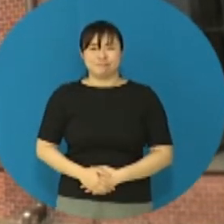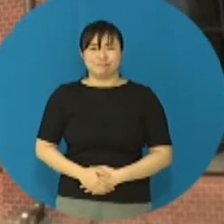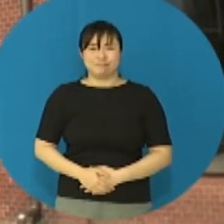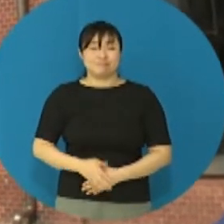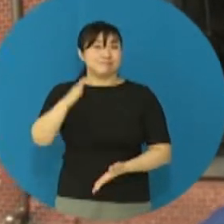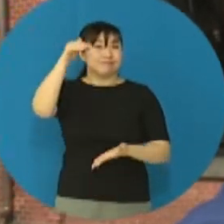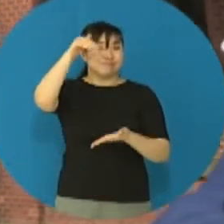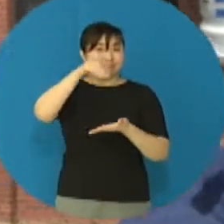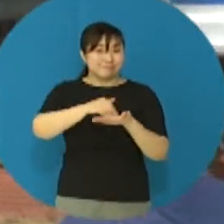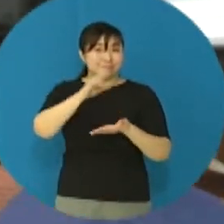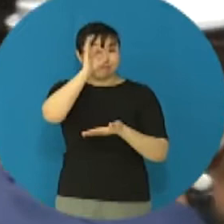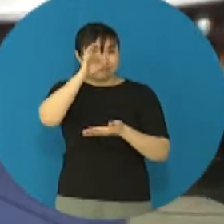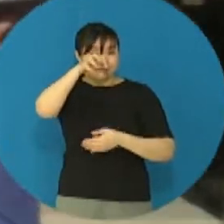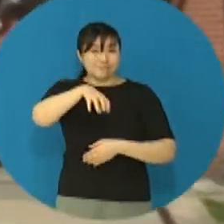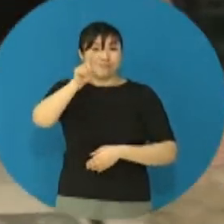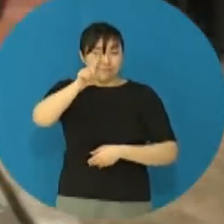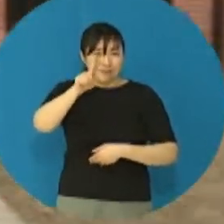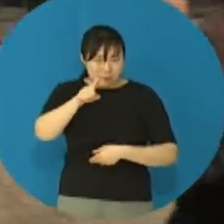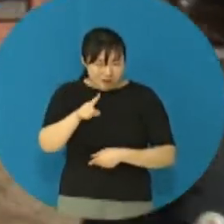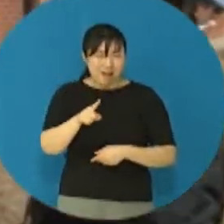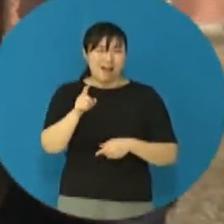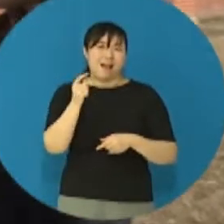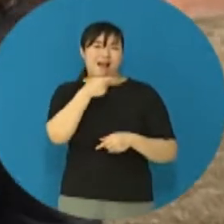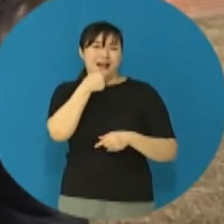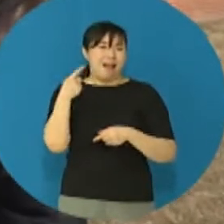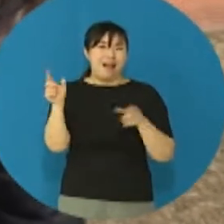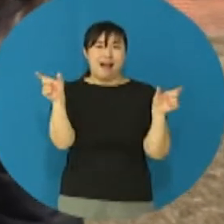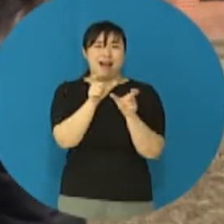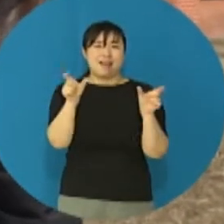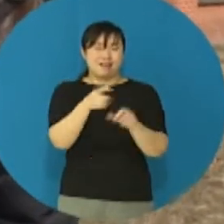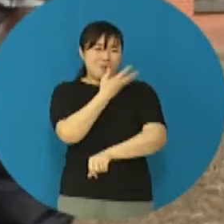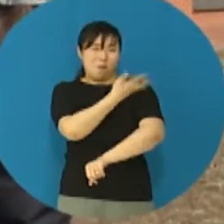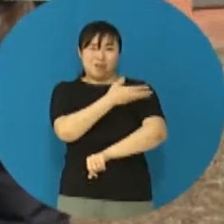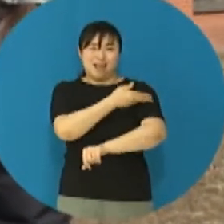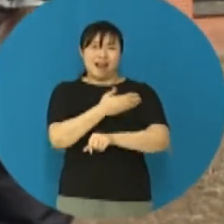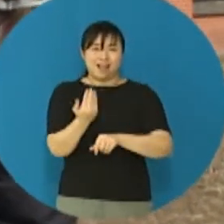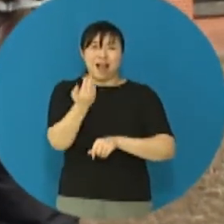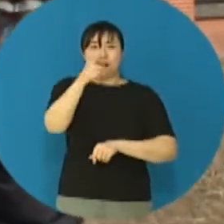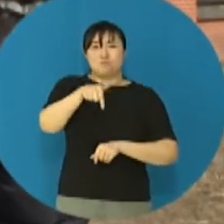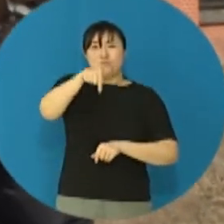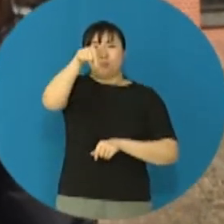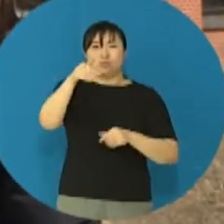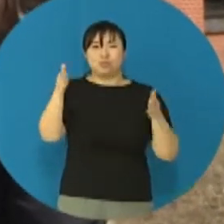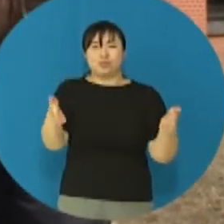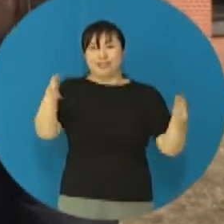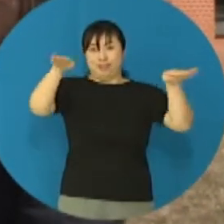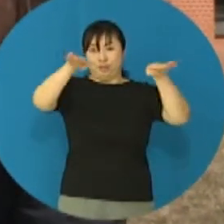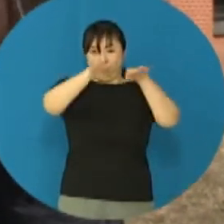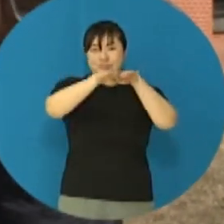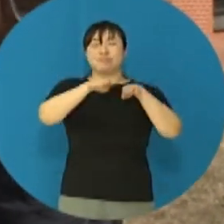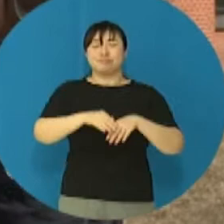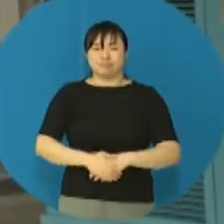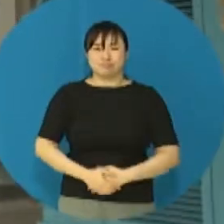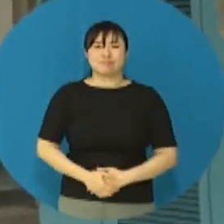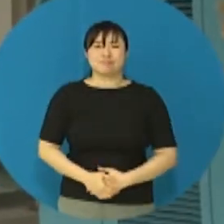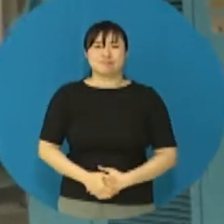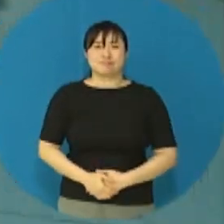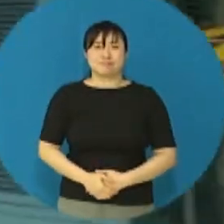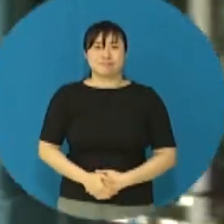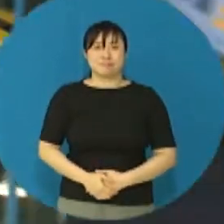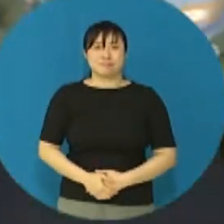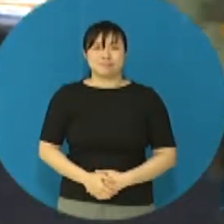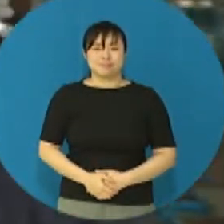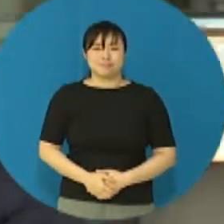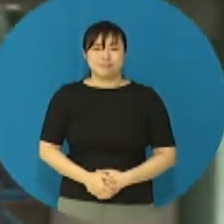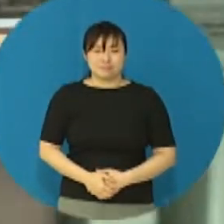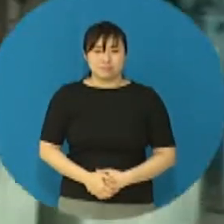最後は赤レンガ調のおしゃれな外観が特徴のポンプ室を見せていただきました。 この施設の中